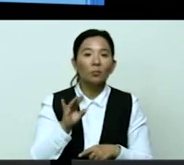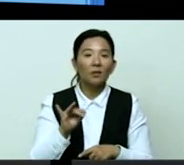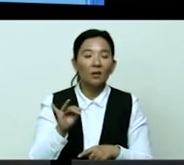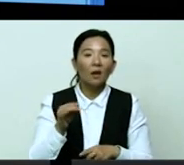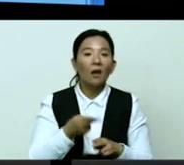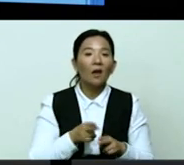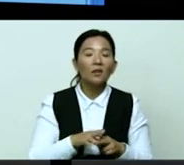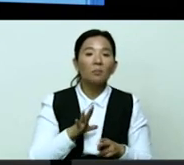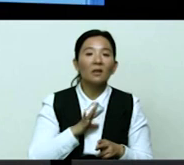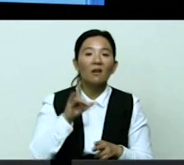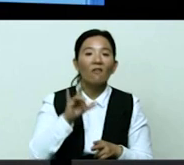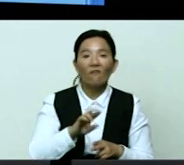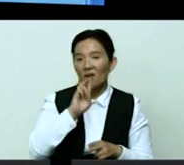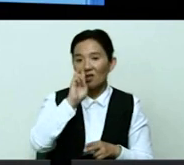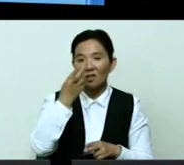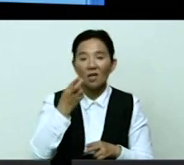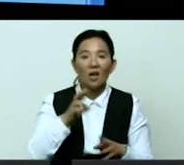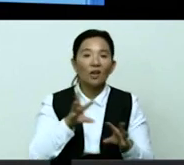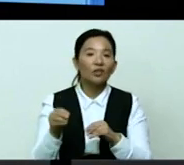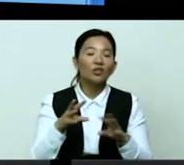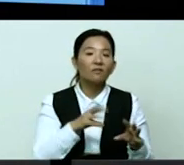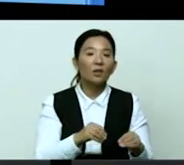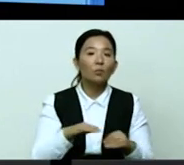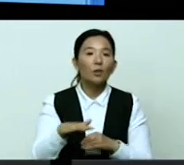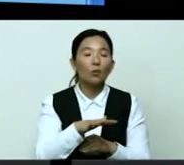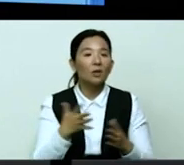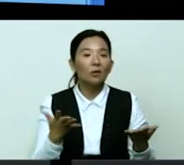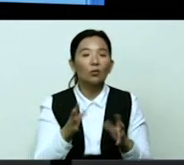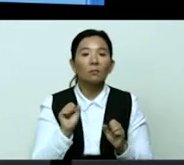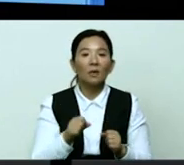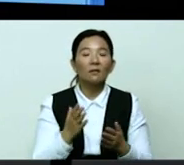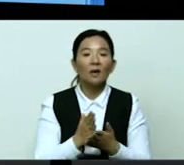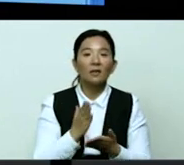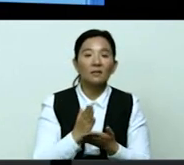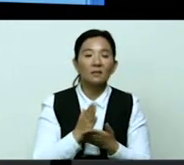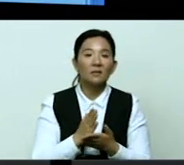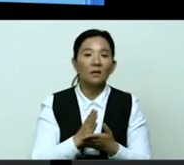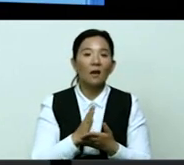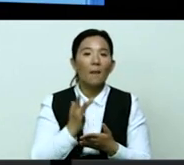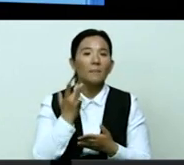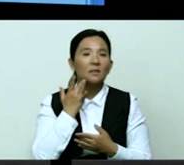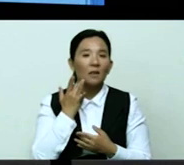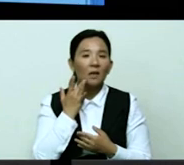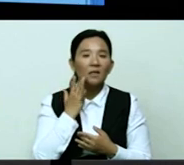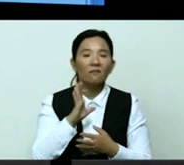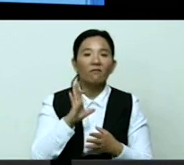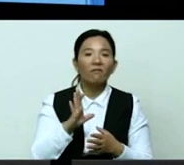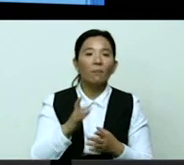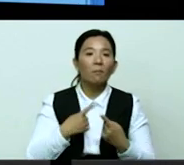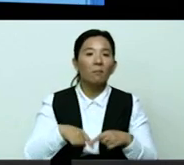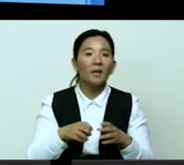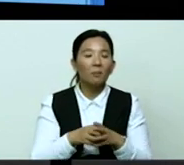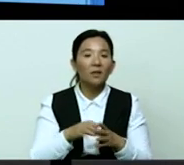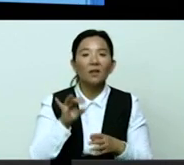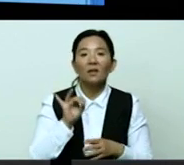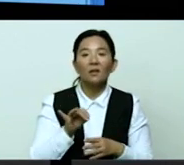– это были вожди кочевых племен, которые могли находиться постоянно в племени, и